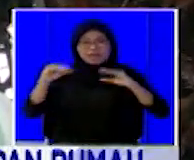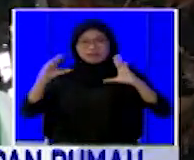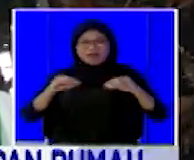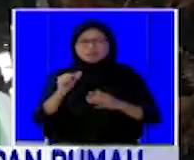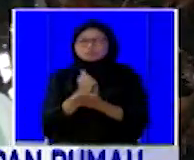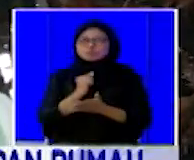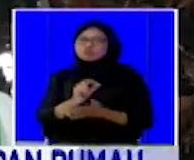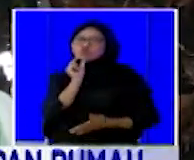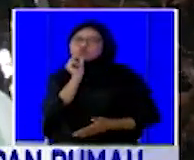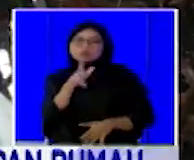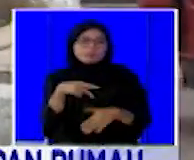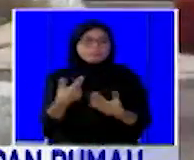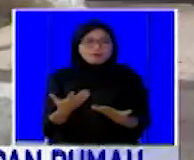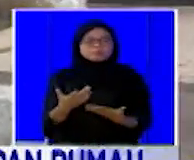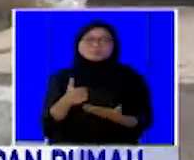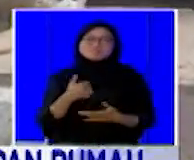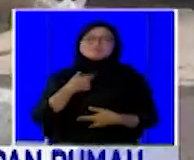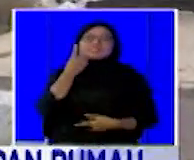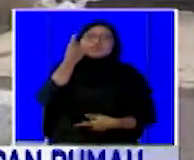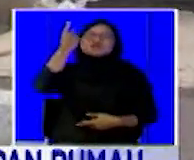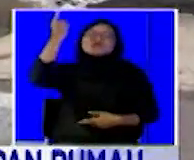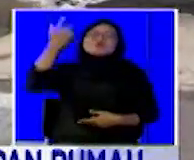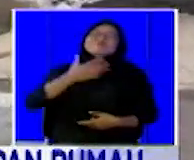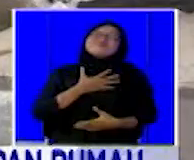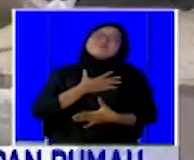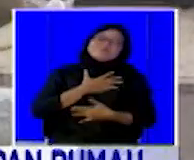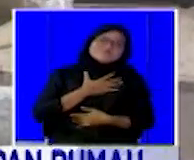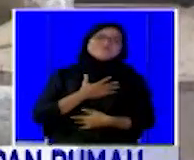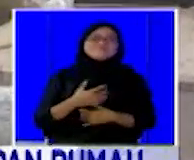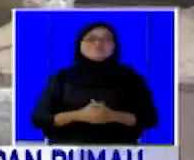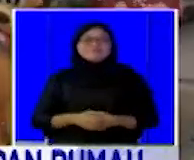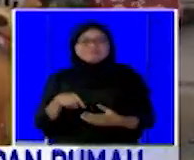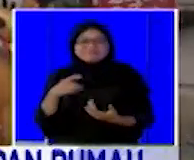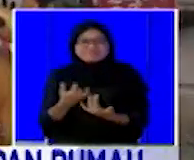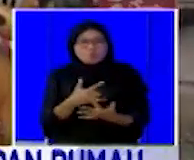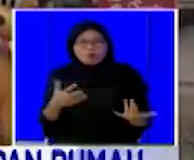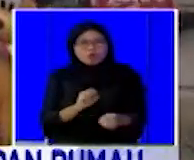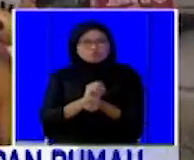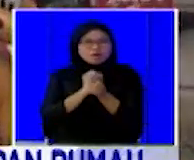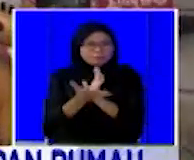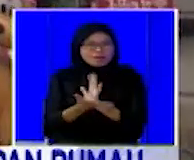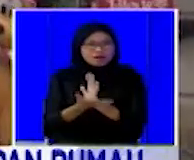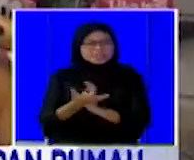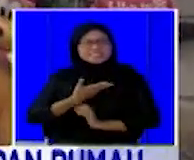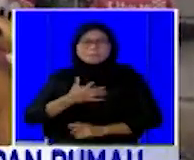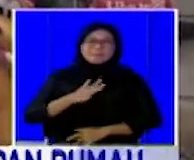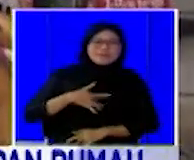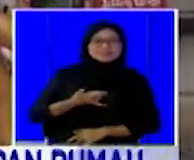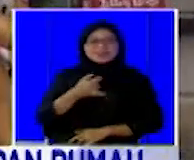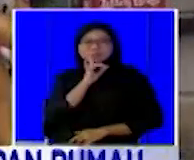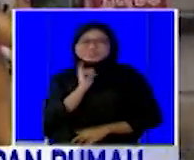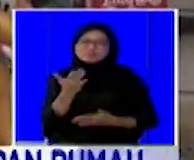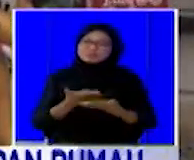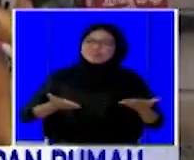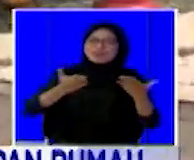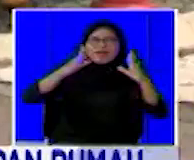kartun. Perayaan Natal dengan dekorasi unik ini tentunya bisa mengobati kerinduan warga Surabaya yang